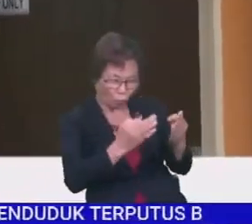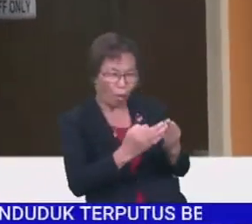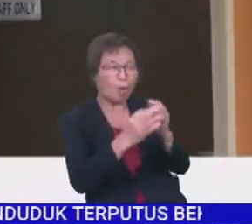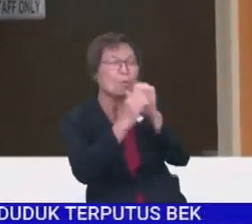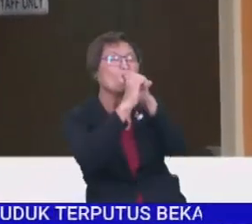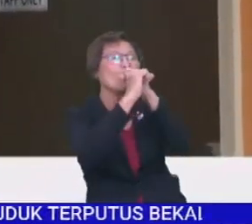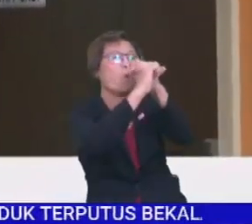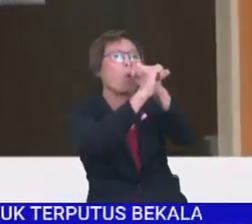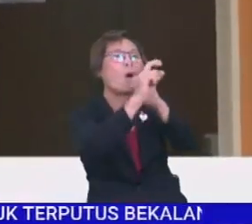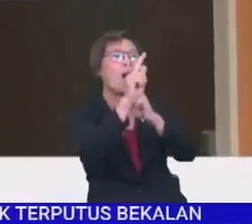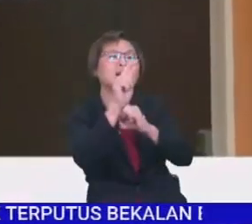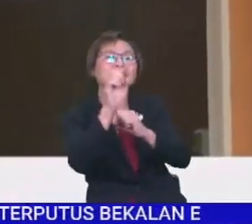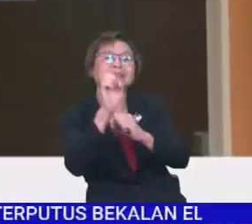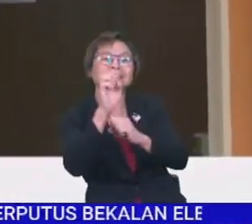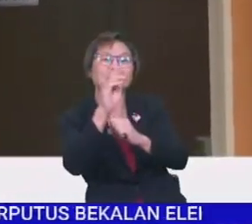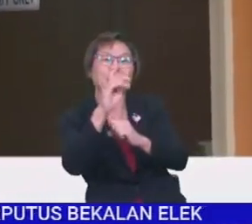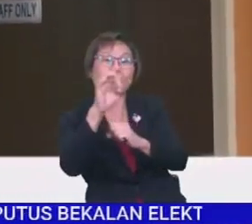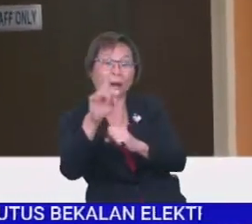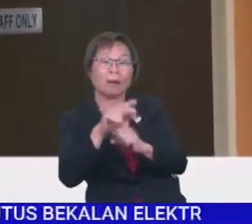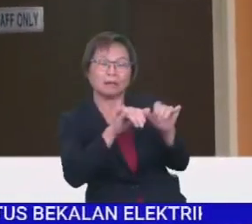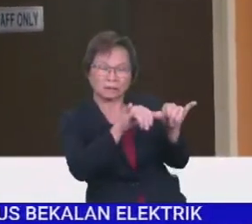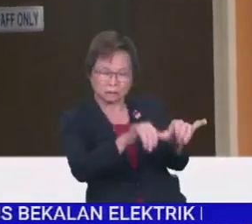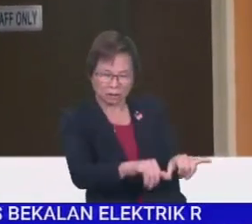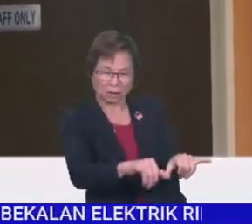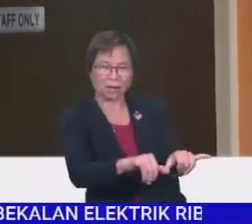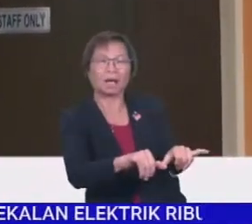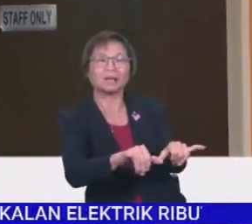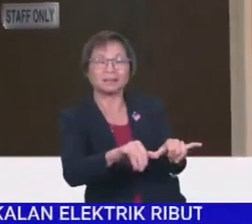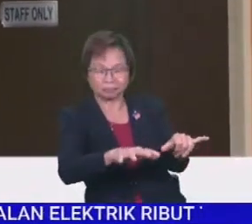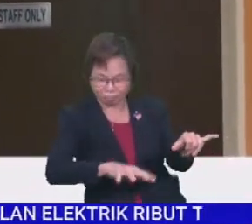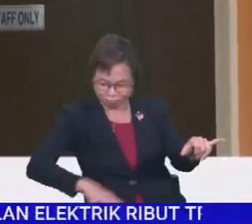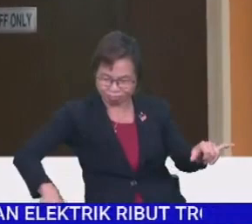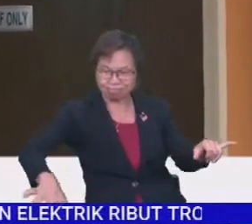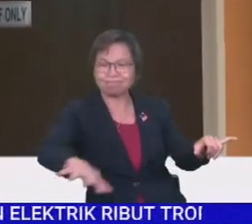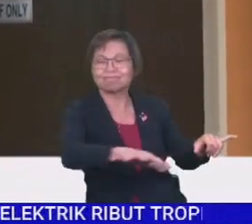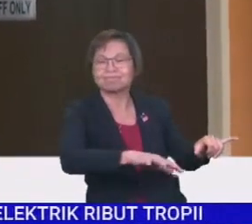asli suku Temiar yang mendiami kawasan sekitar.